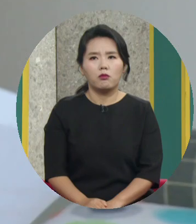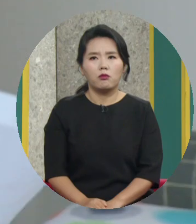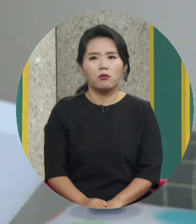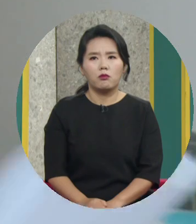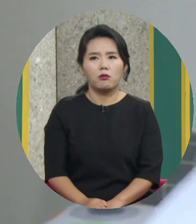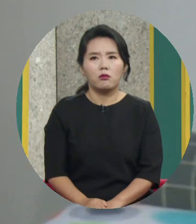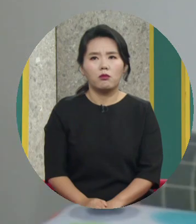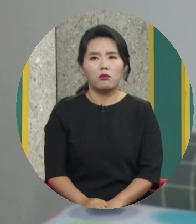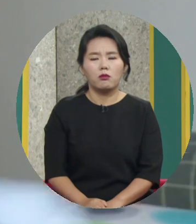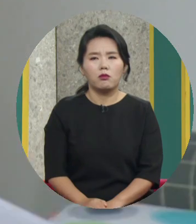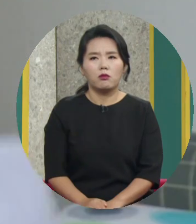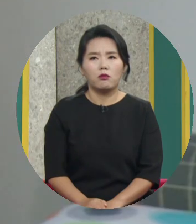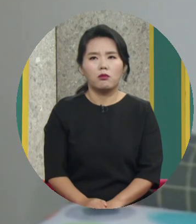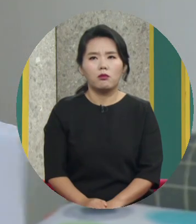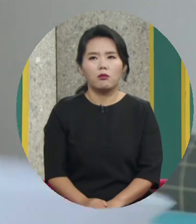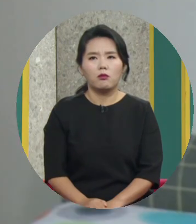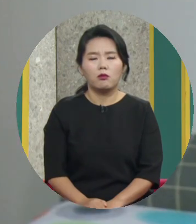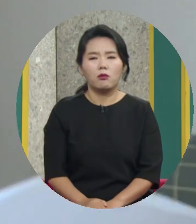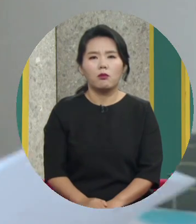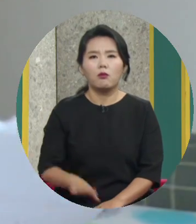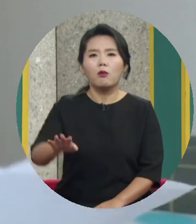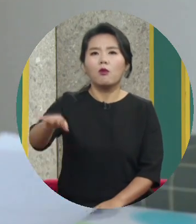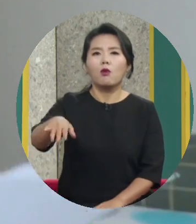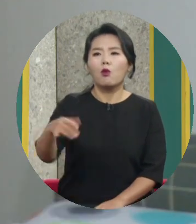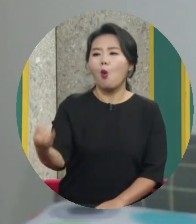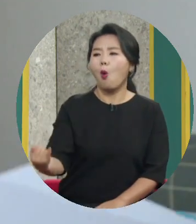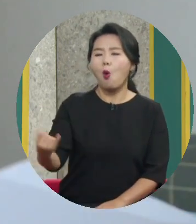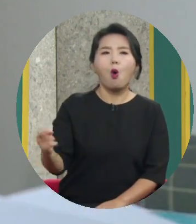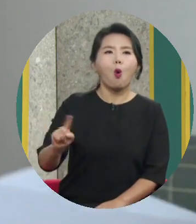영호가 어디 있어?